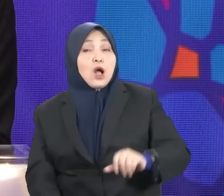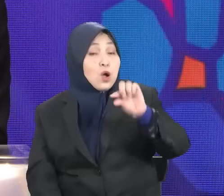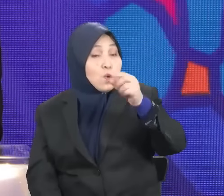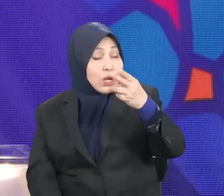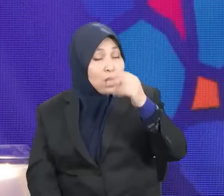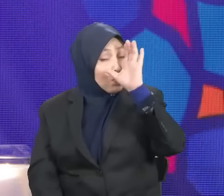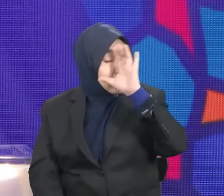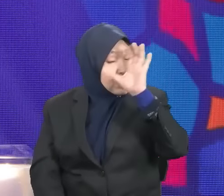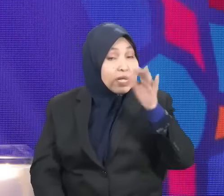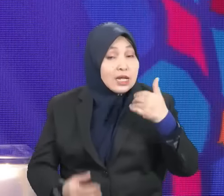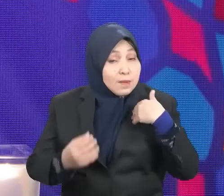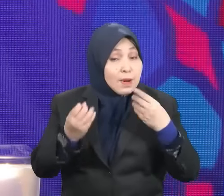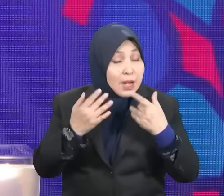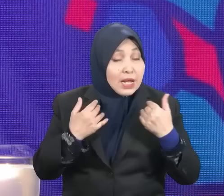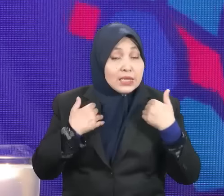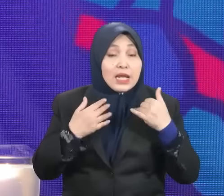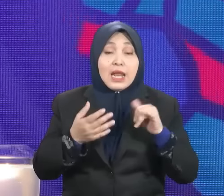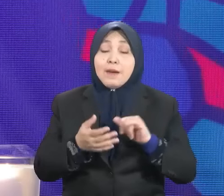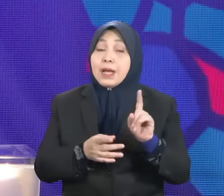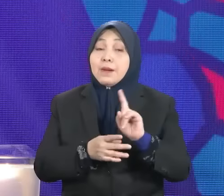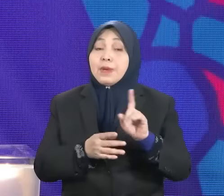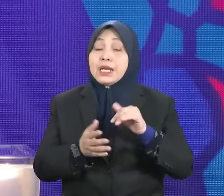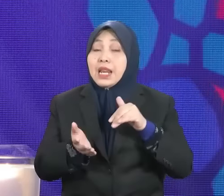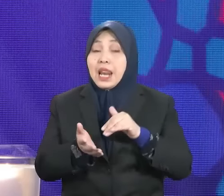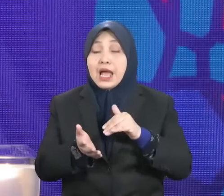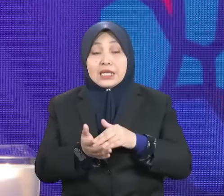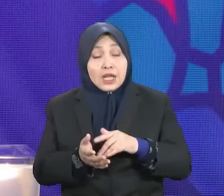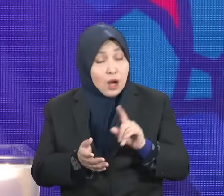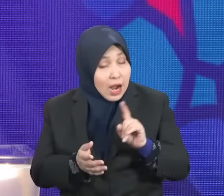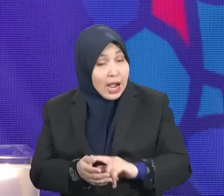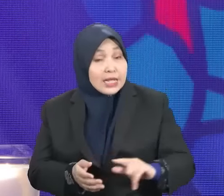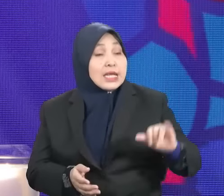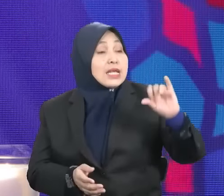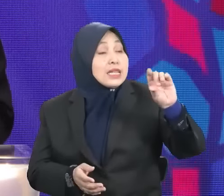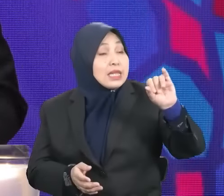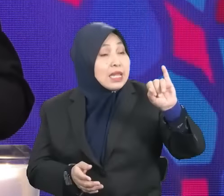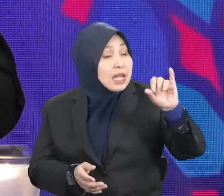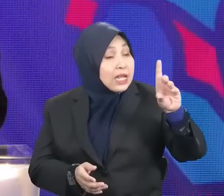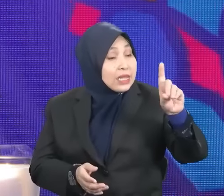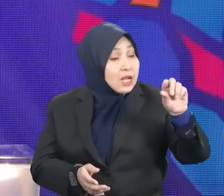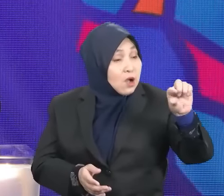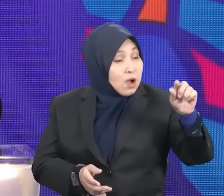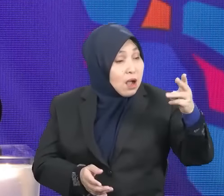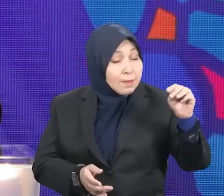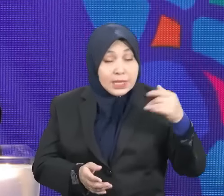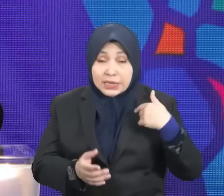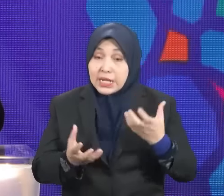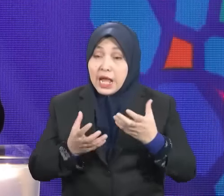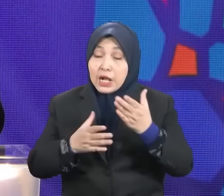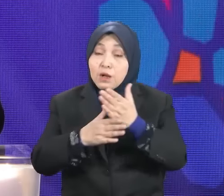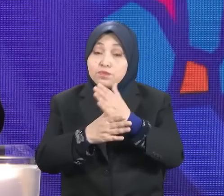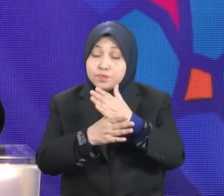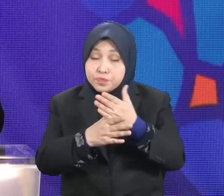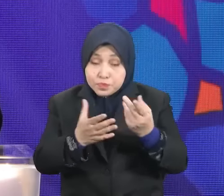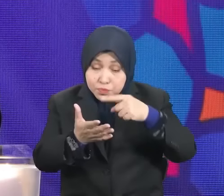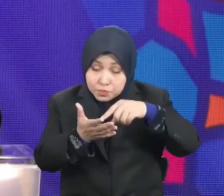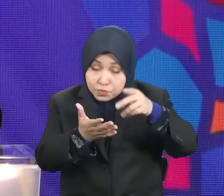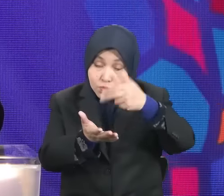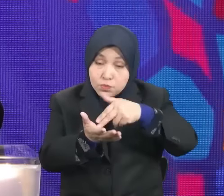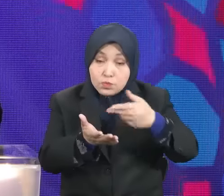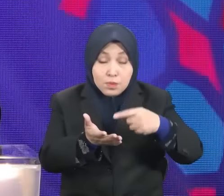cari Tantri Oh Ajak kita baca ini mana lagi idgham ma'allunnah baik kita juga nak kongsi atau benda ulang kajian ini